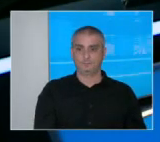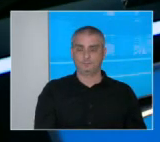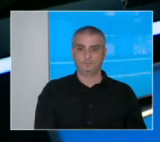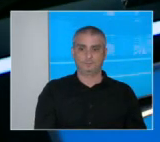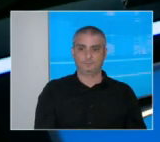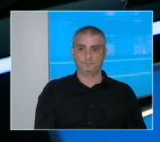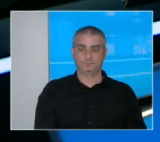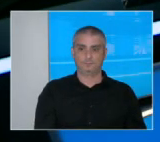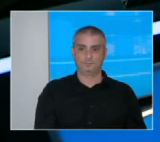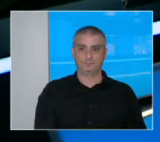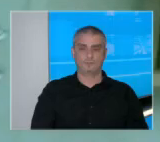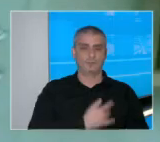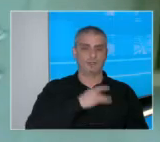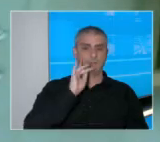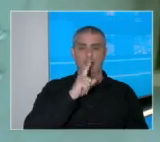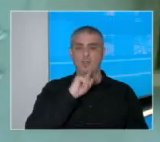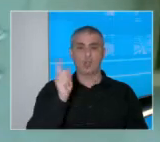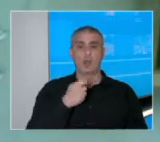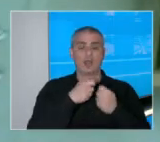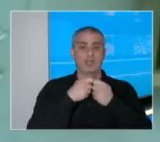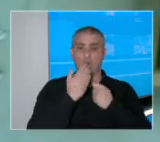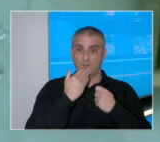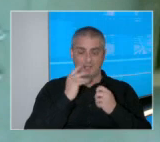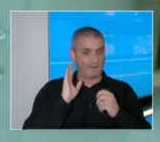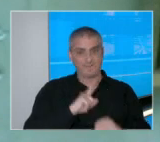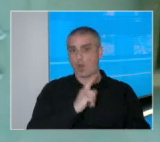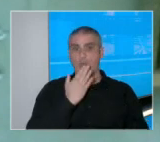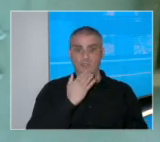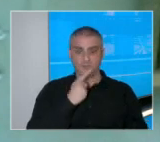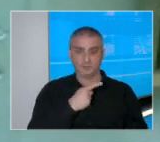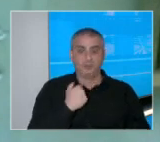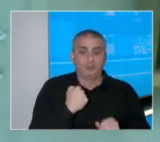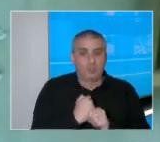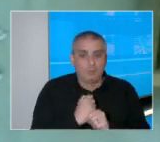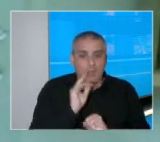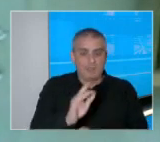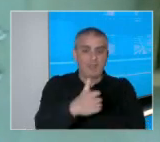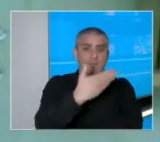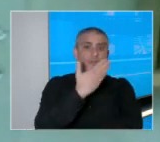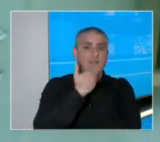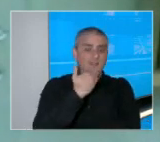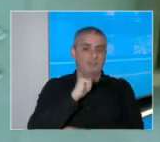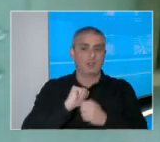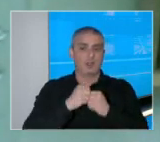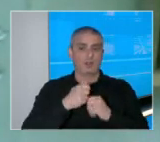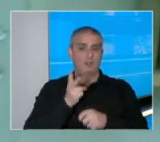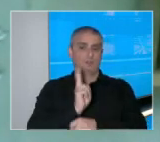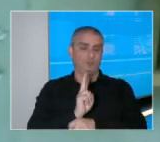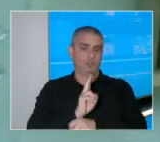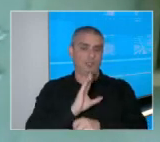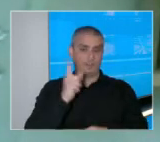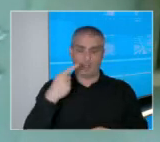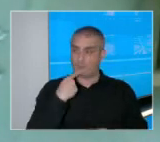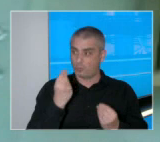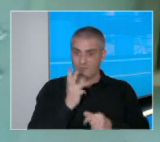אני מגנה כל ארגון ישראלי, ולא ישראלי, שפועל נגד מדינת ישראל על בסיס שקרי. אם